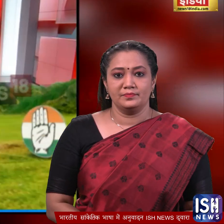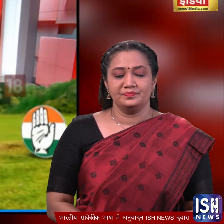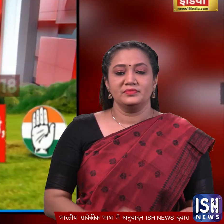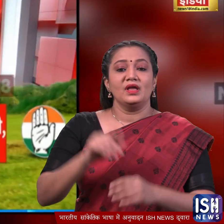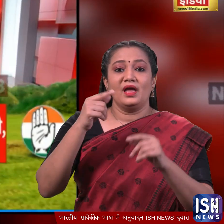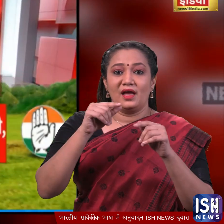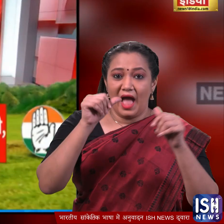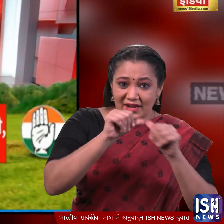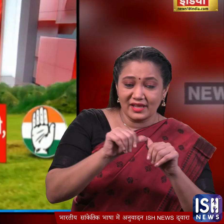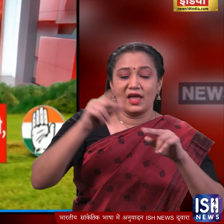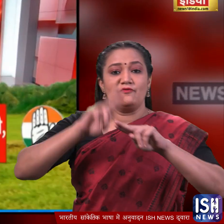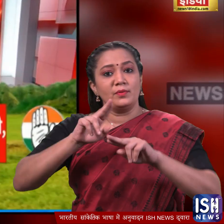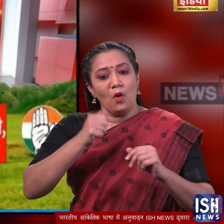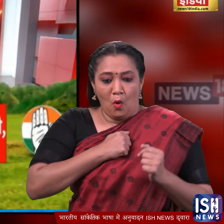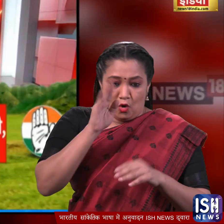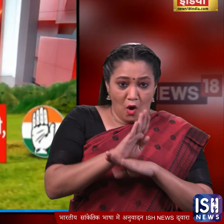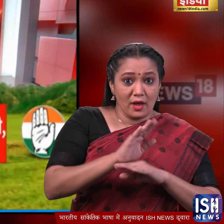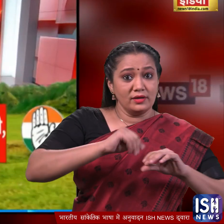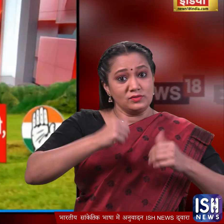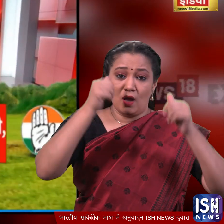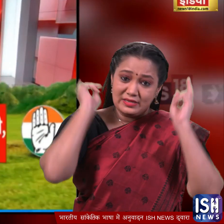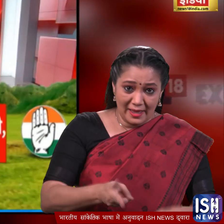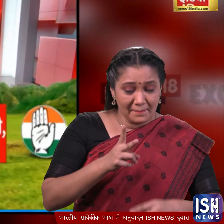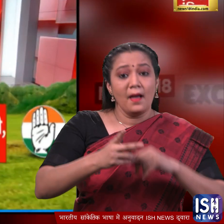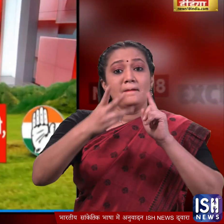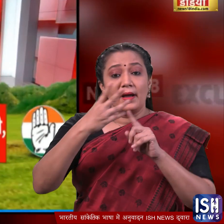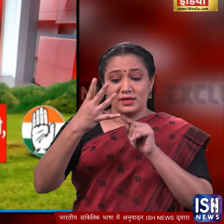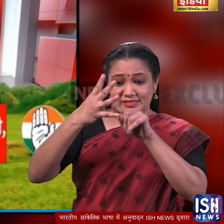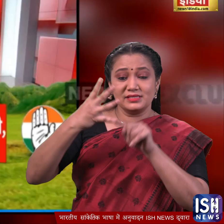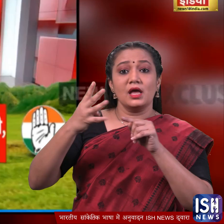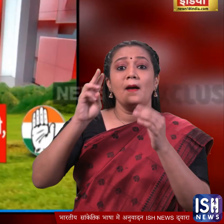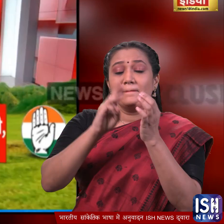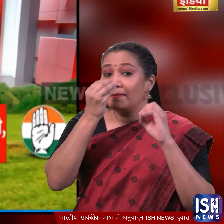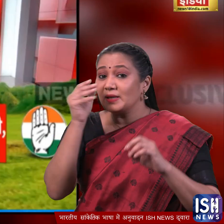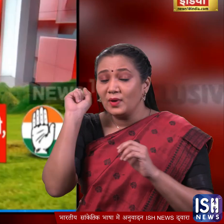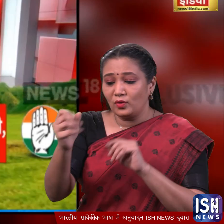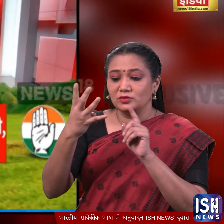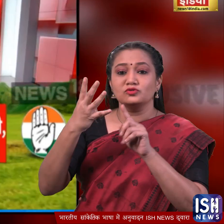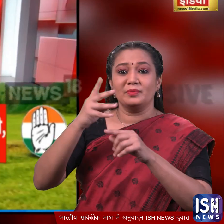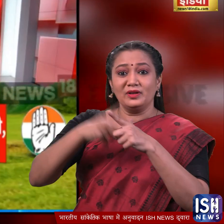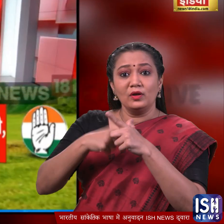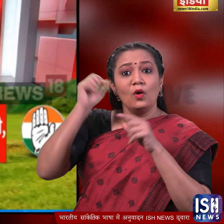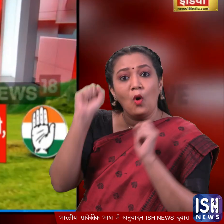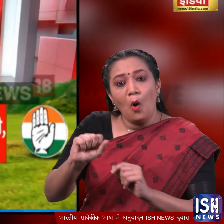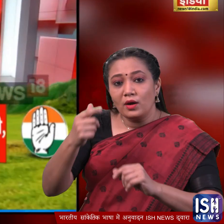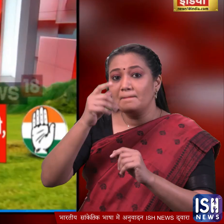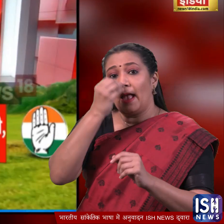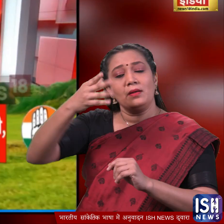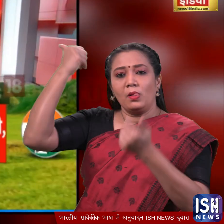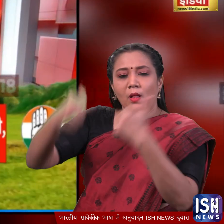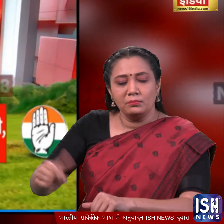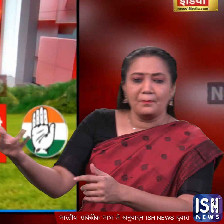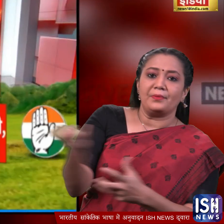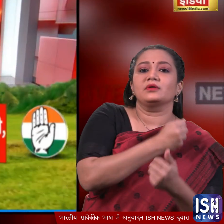कांग्रेस अर्की और फतेहपुर में अपनी सीट बचाने के साथ ही बीजेपी के खाते वाली मंडी लोकसभा और जुब्बल कोटखाई विधानसभा सीट भी जीत